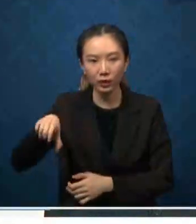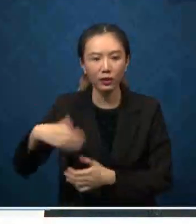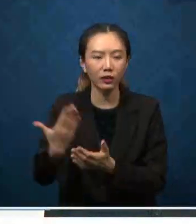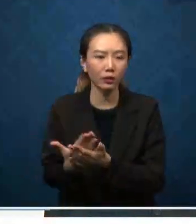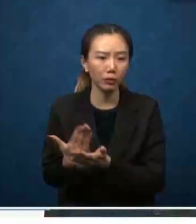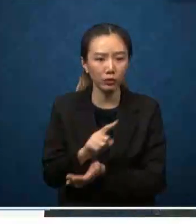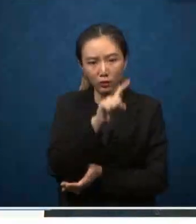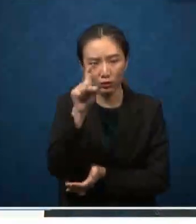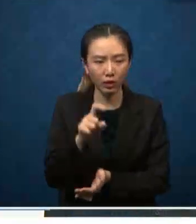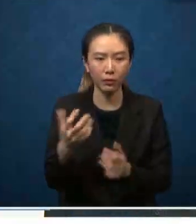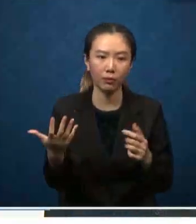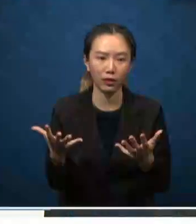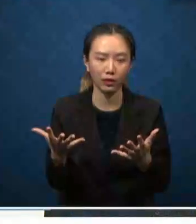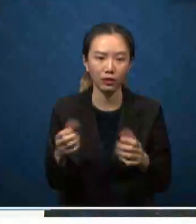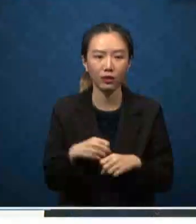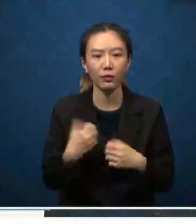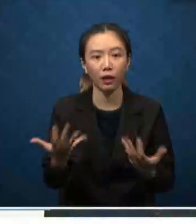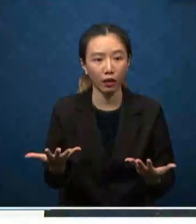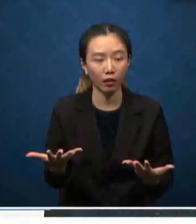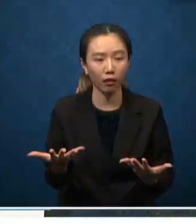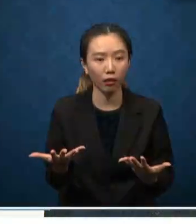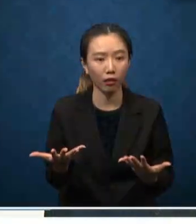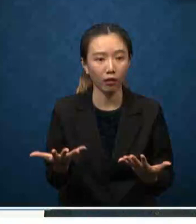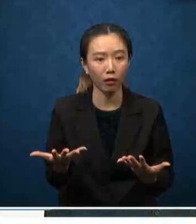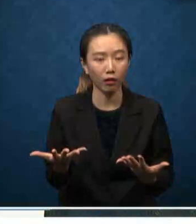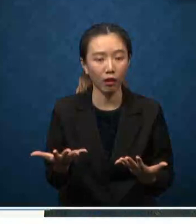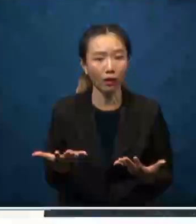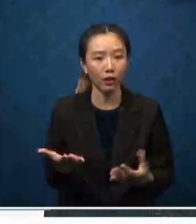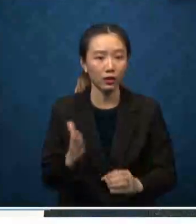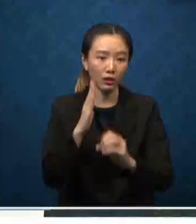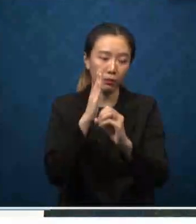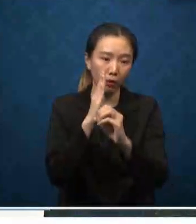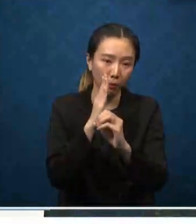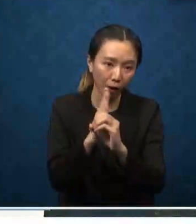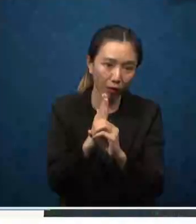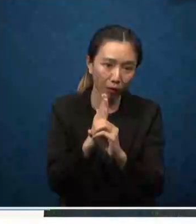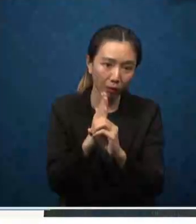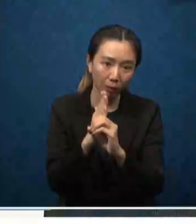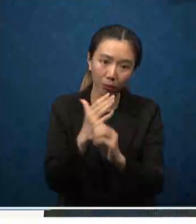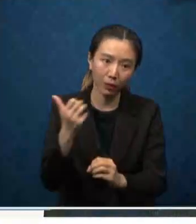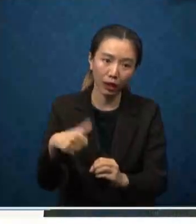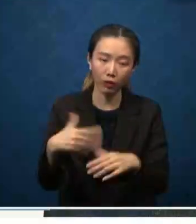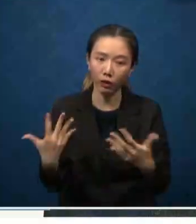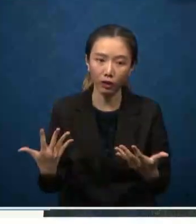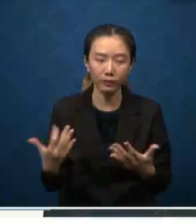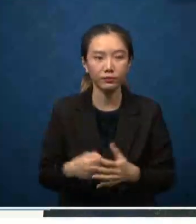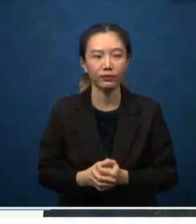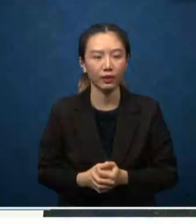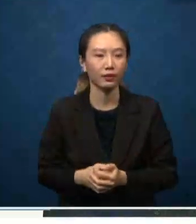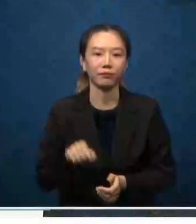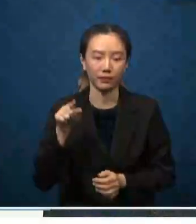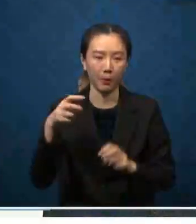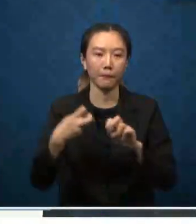ยก็จะไม่ทางการระงับตามในวรรคสองวรรคสามอะไรก็ว่ากันไปเนี่ยมันก็เป็นประเด็น